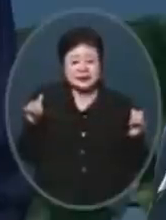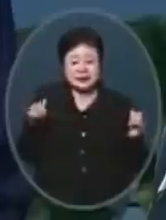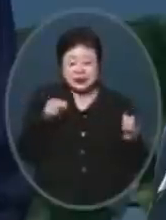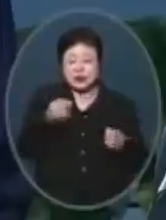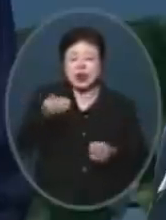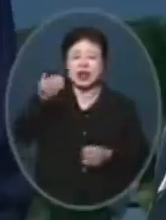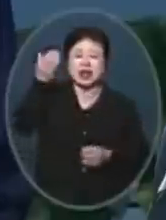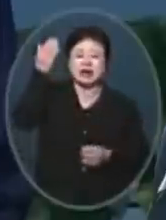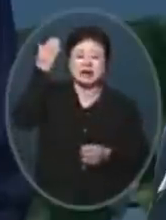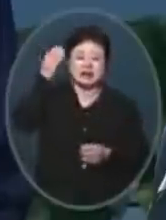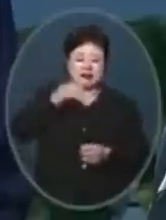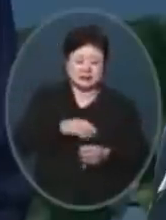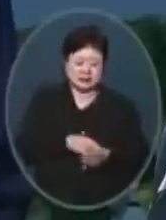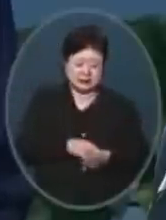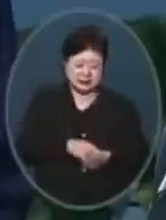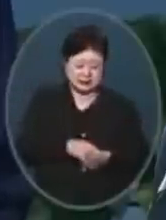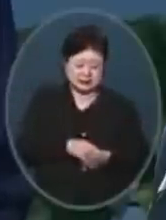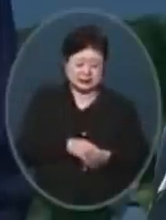과거를